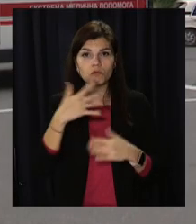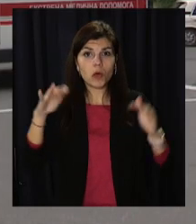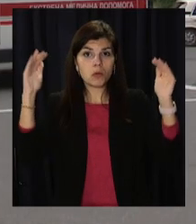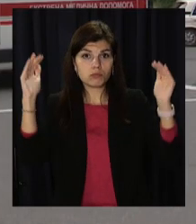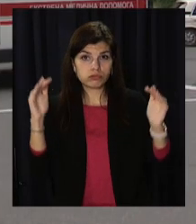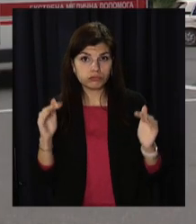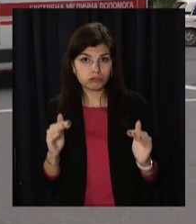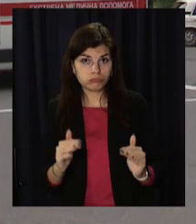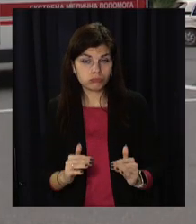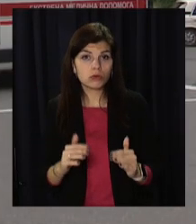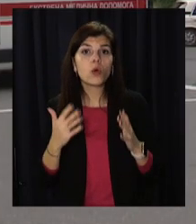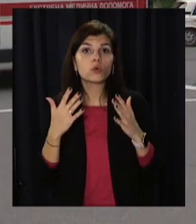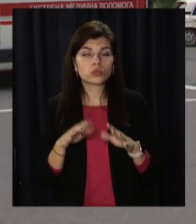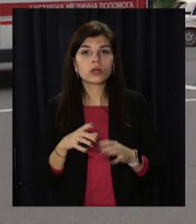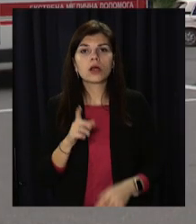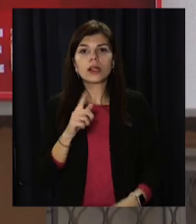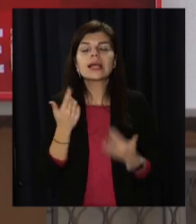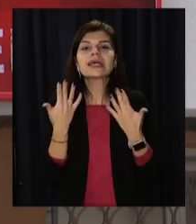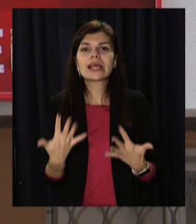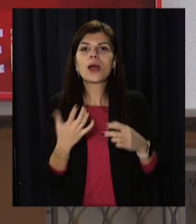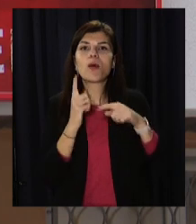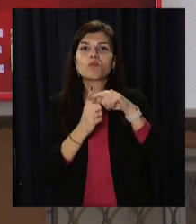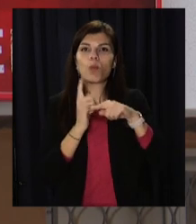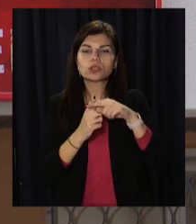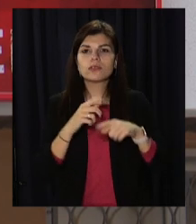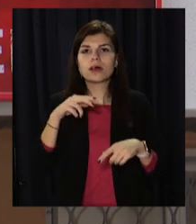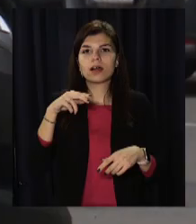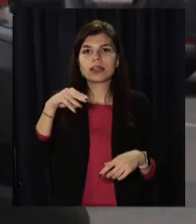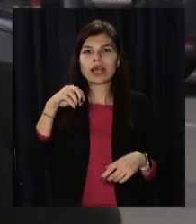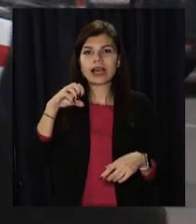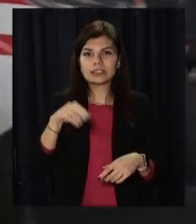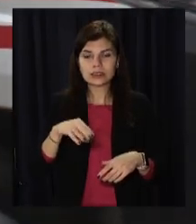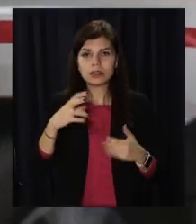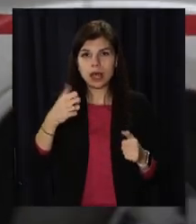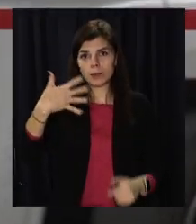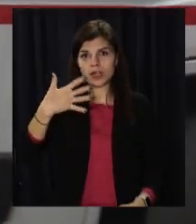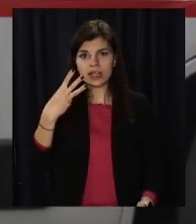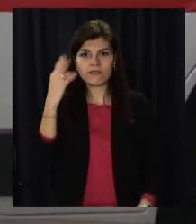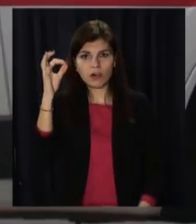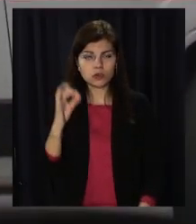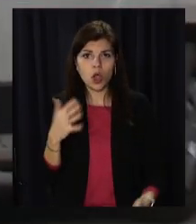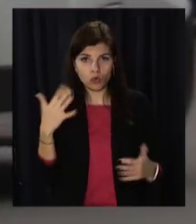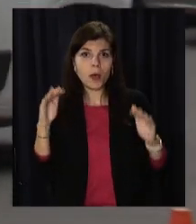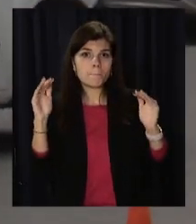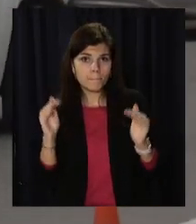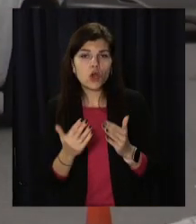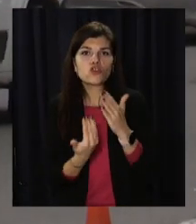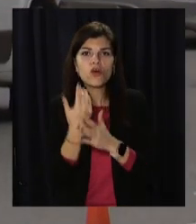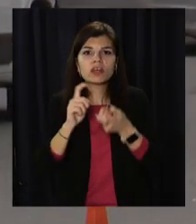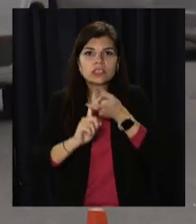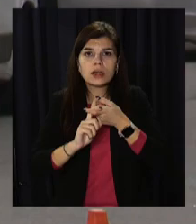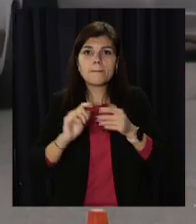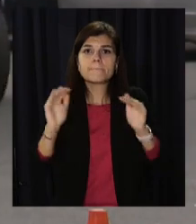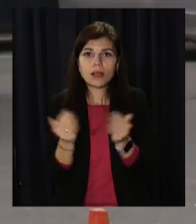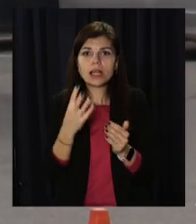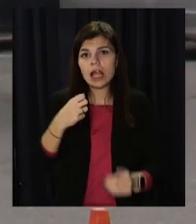за всіма показниками. Зокрема, кількість позитивних ПЛР-тестів скоротилася на 53%. Нових заражених стало